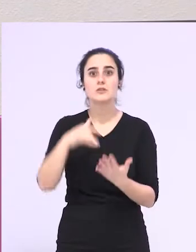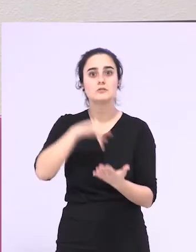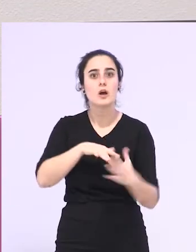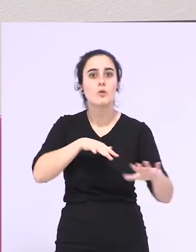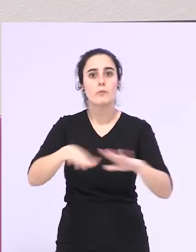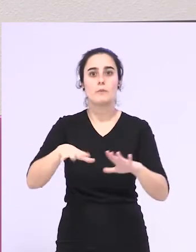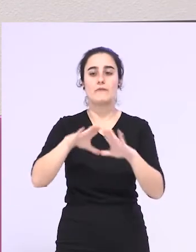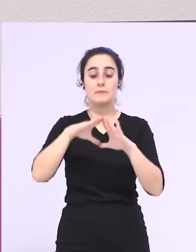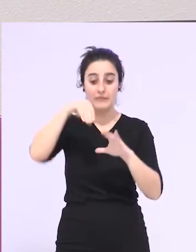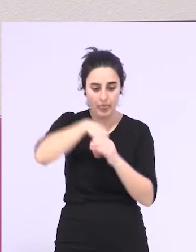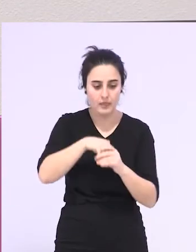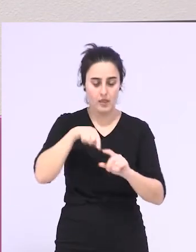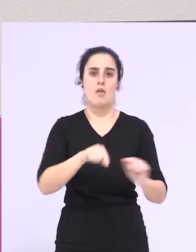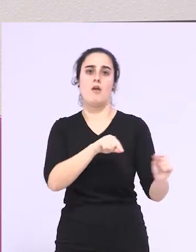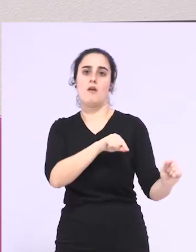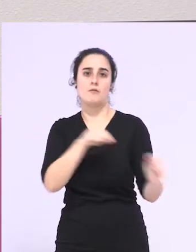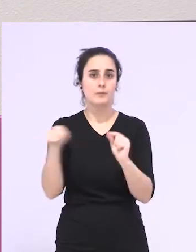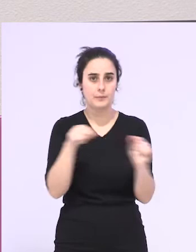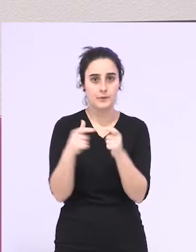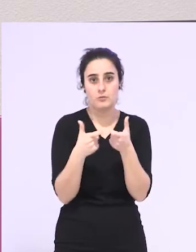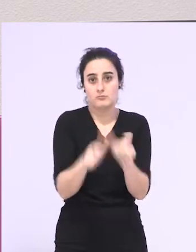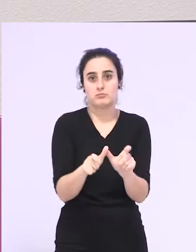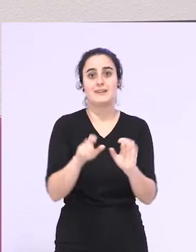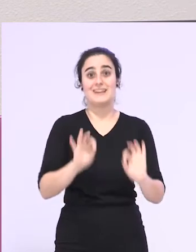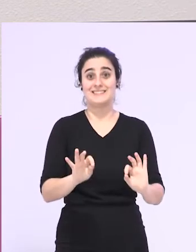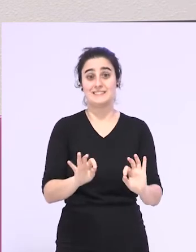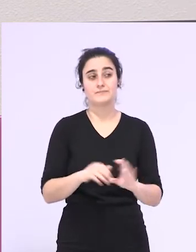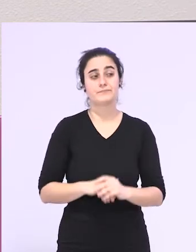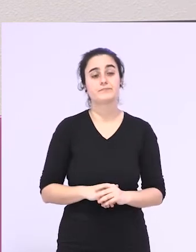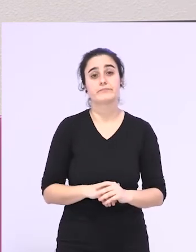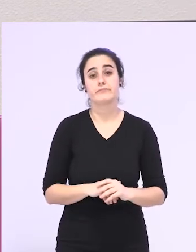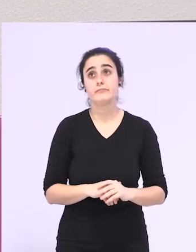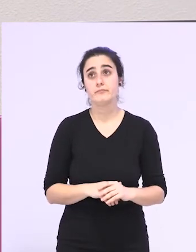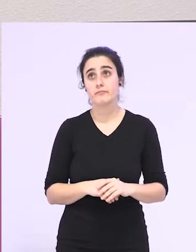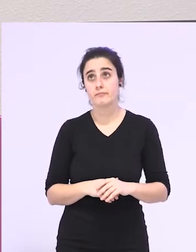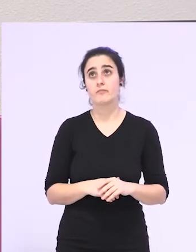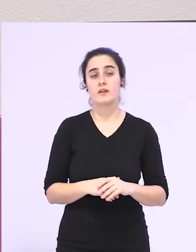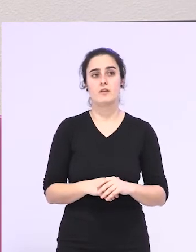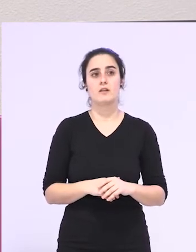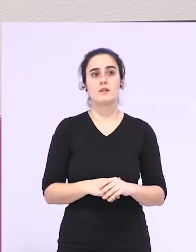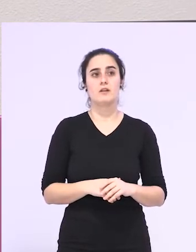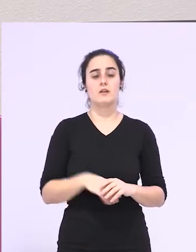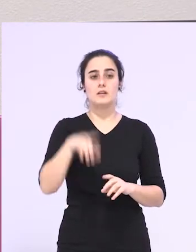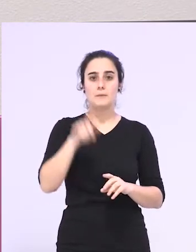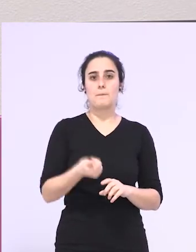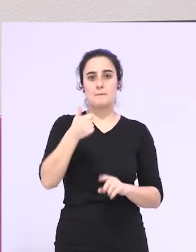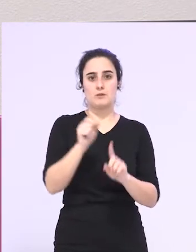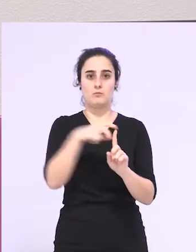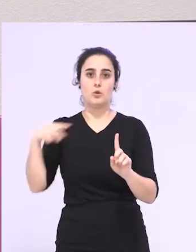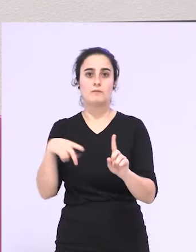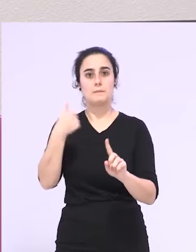den eztabaida arlo bat, behar bada nolabait uste kriminologia kritikotik, eta ia